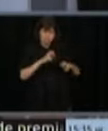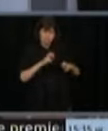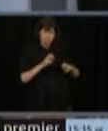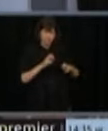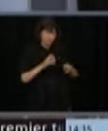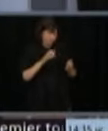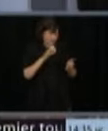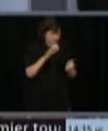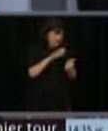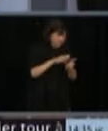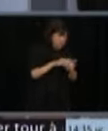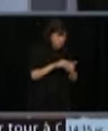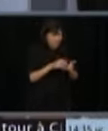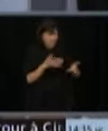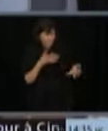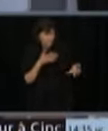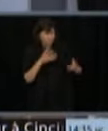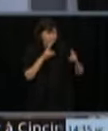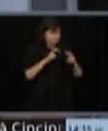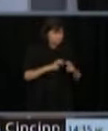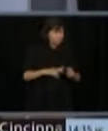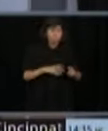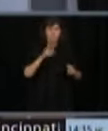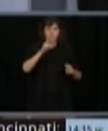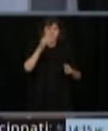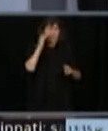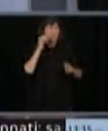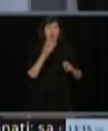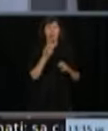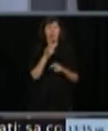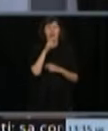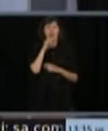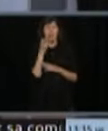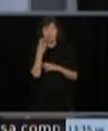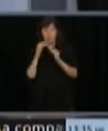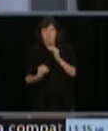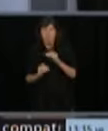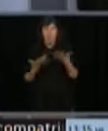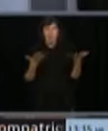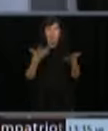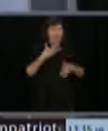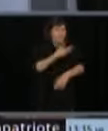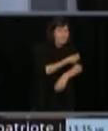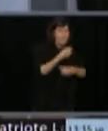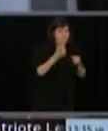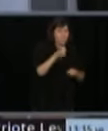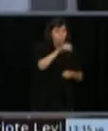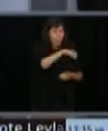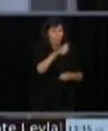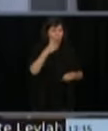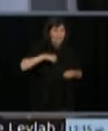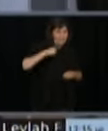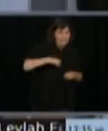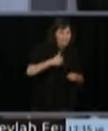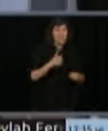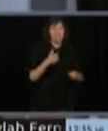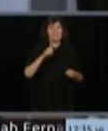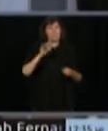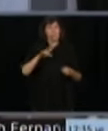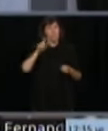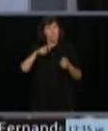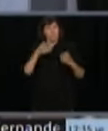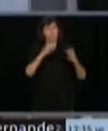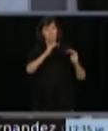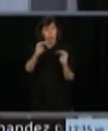vient diminuer l'immunité collective comme telle. C'est clair, là, plus déjà avec l'effet que les vaccins ne sont pas